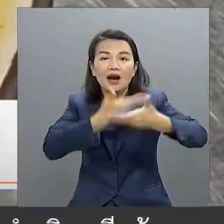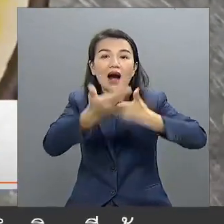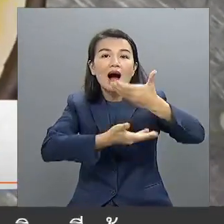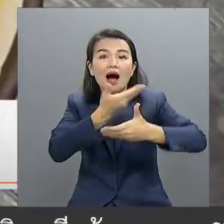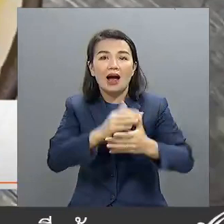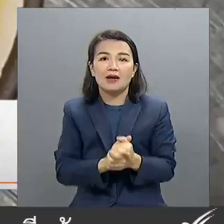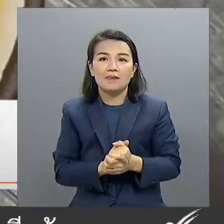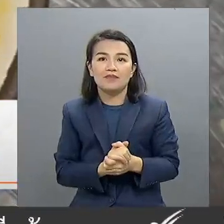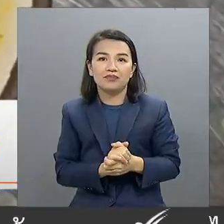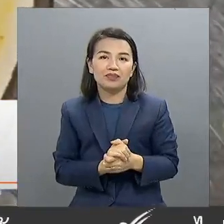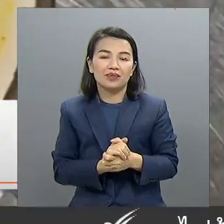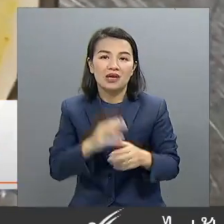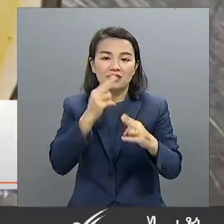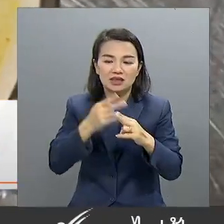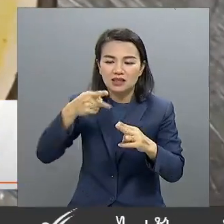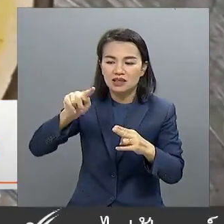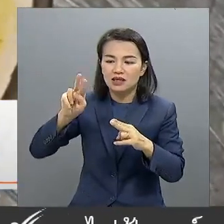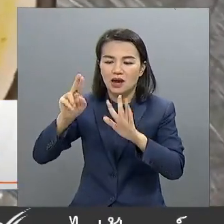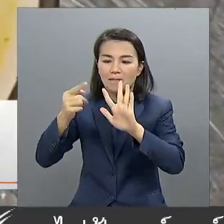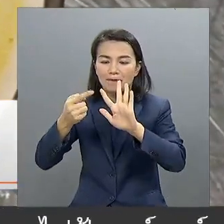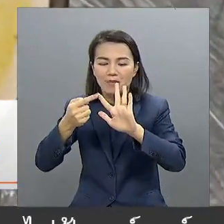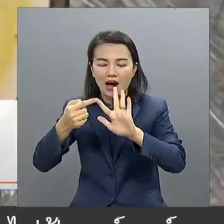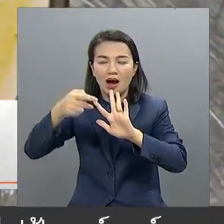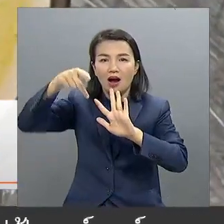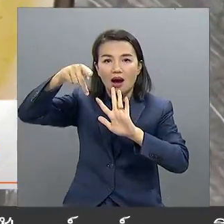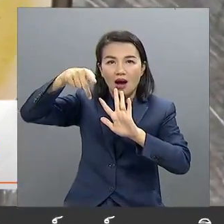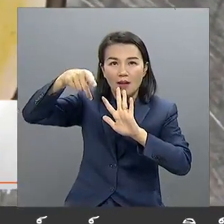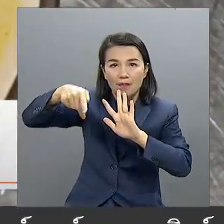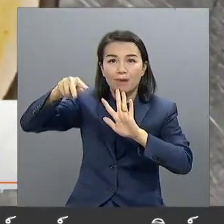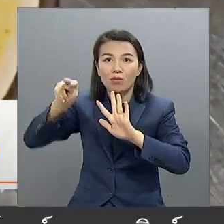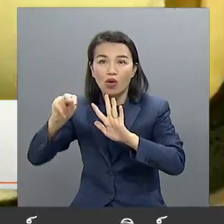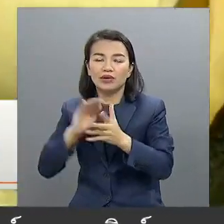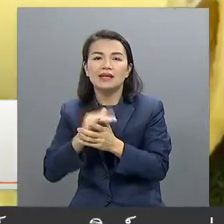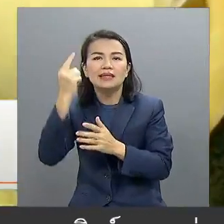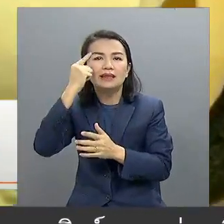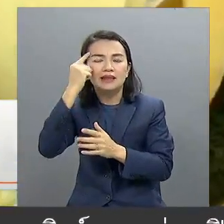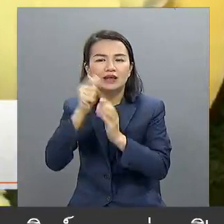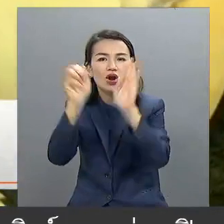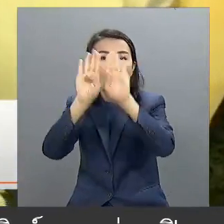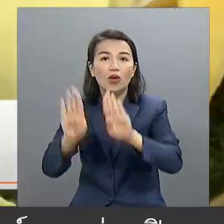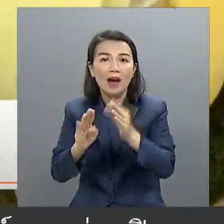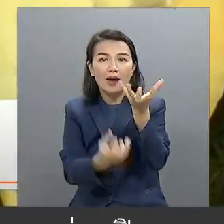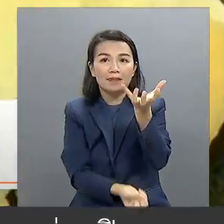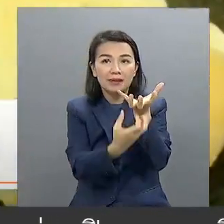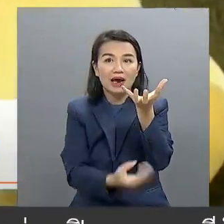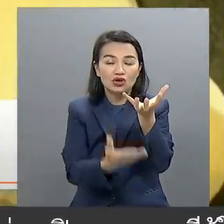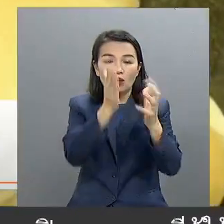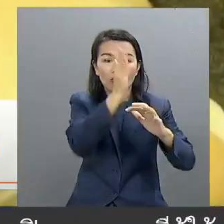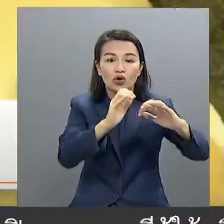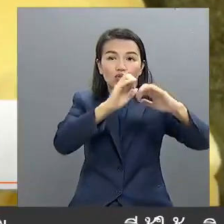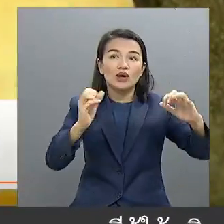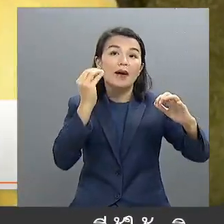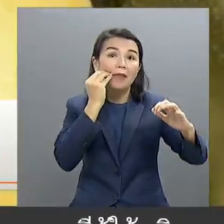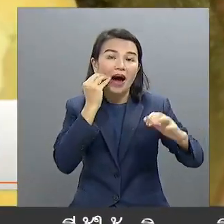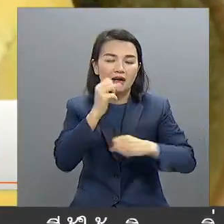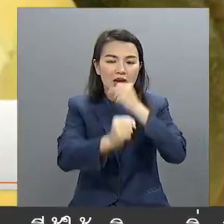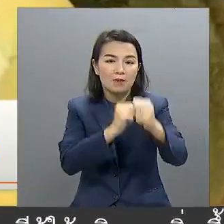ณประพลวีรพรสวรรเจาของร้านเลาใหฟังว่าเขาได้คิดเมนูแงส้มทุเรีนบ้านขึ้นมาตงแต่ 2 ปีที่แล้วเื่องจาก